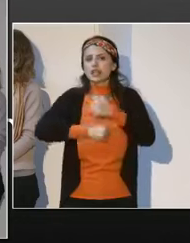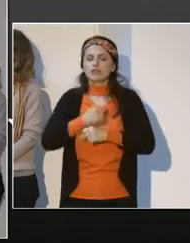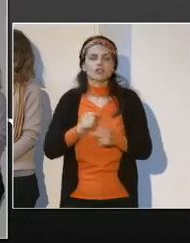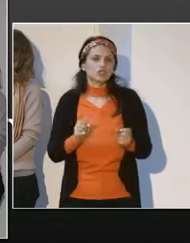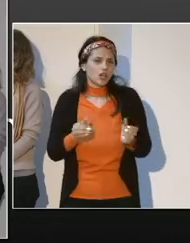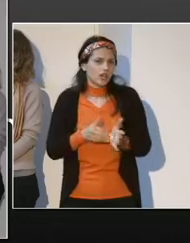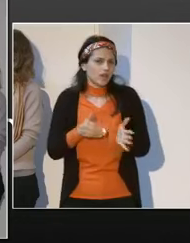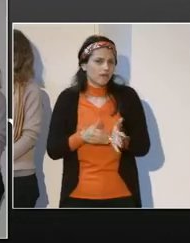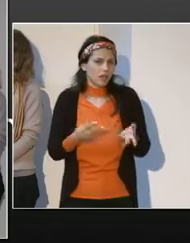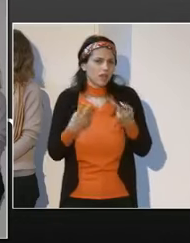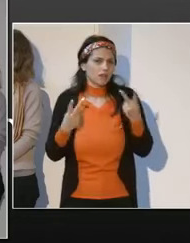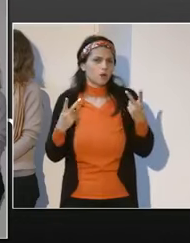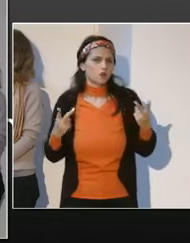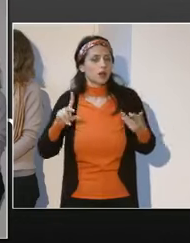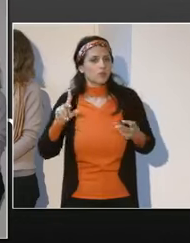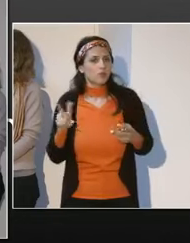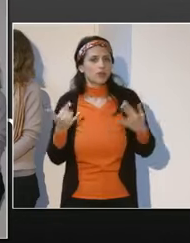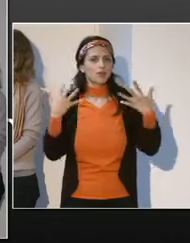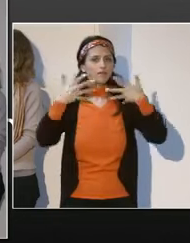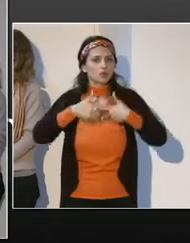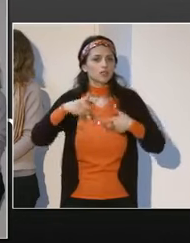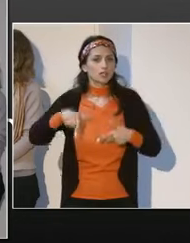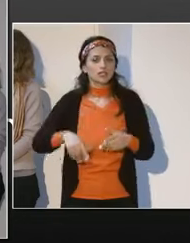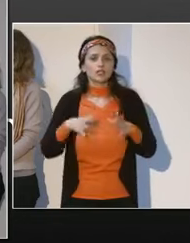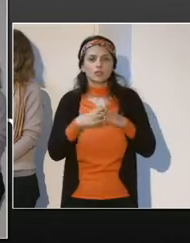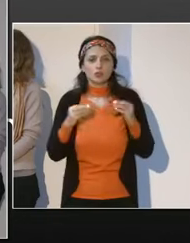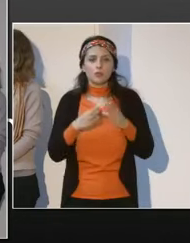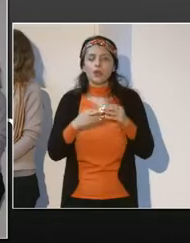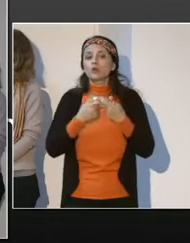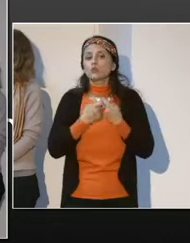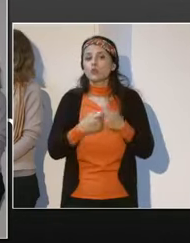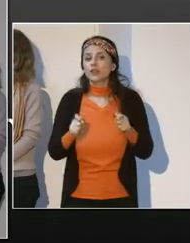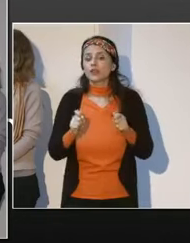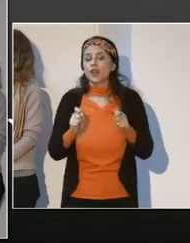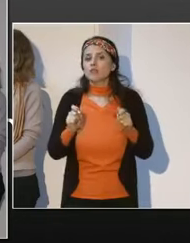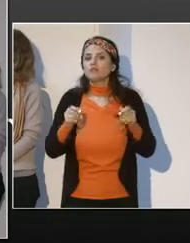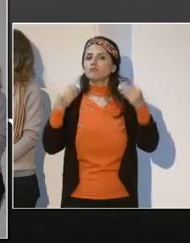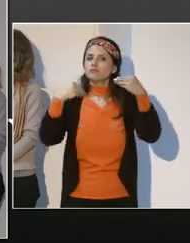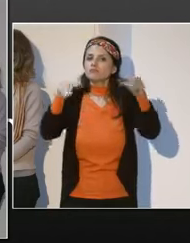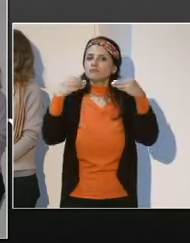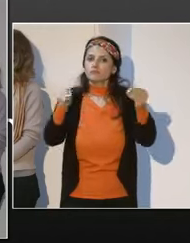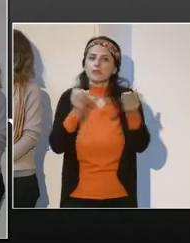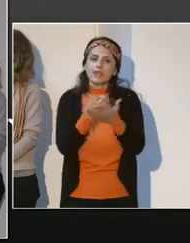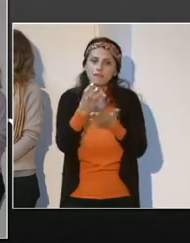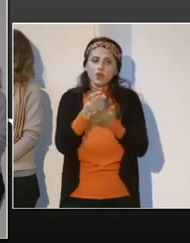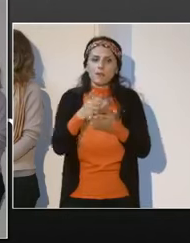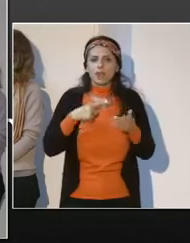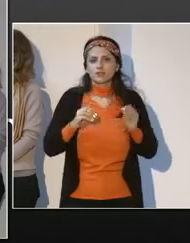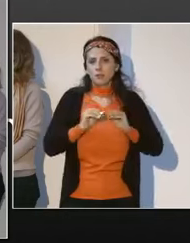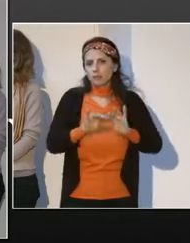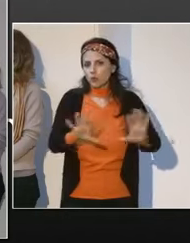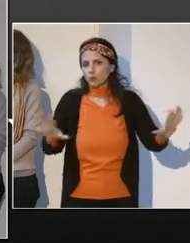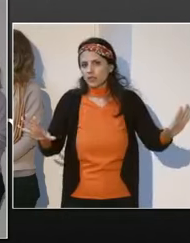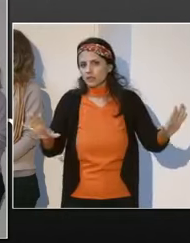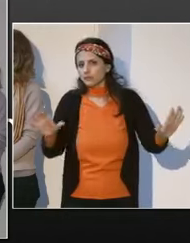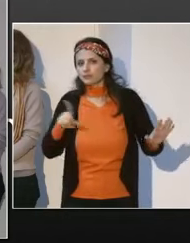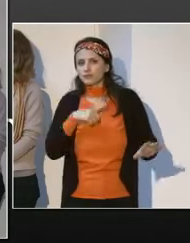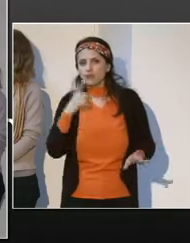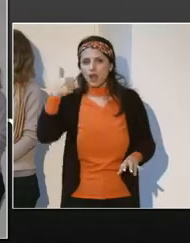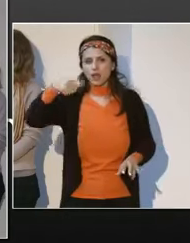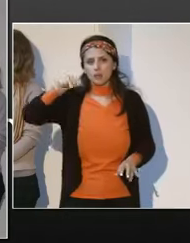esentiali poate funcționa în România Toate aceste informatii sunt publice pe saitul a ne pedepsi a